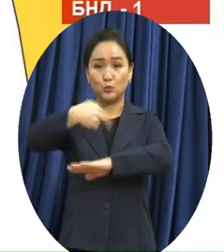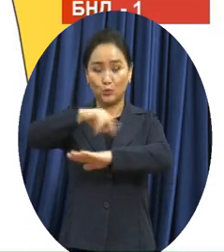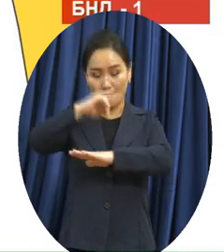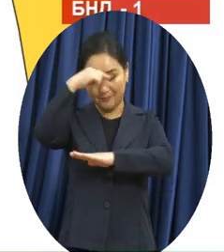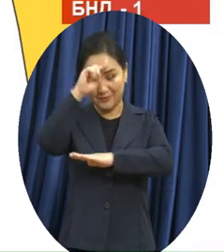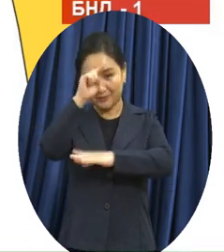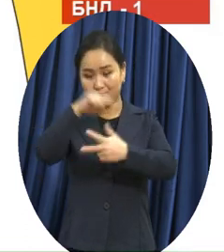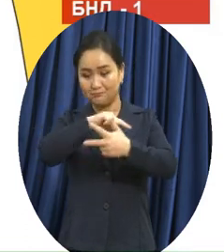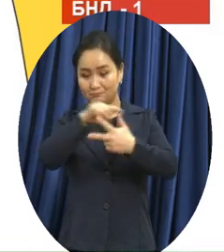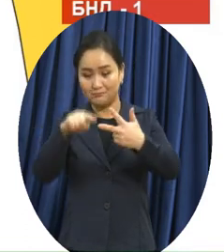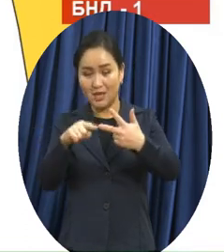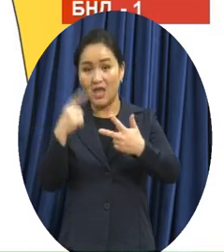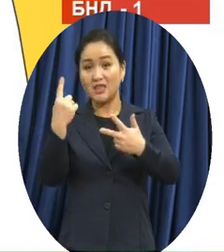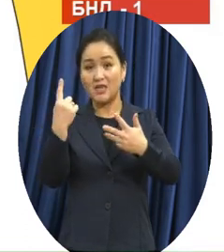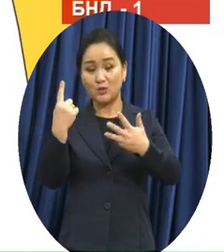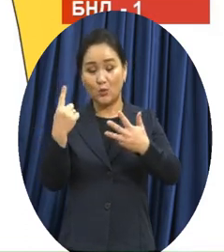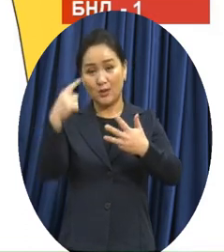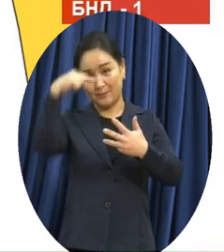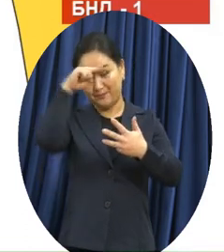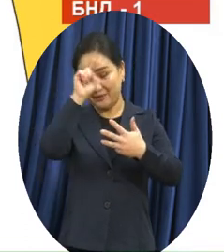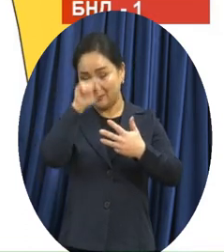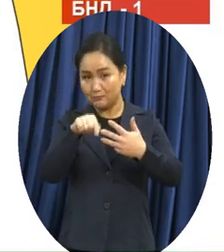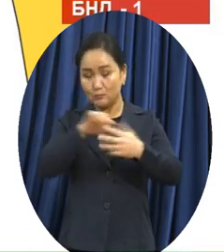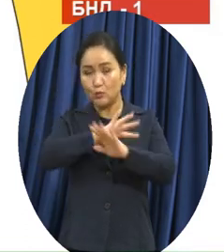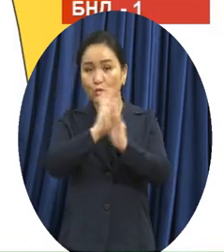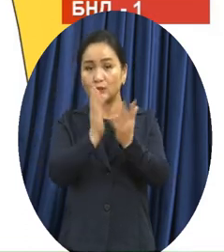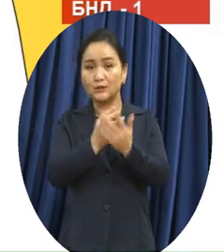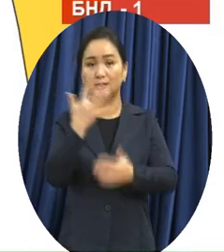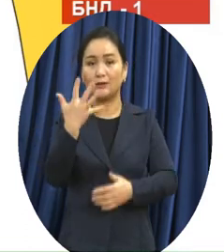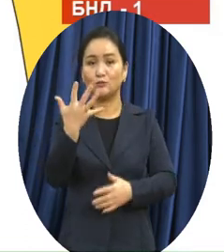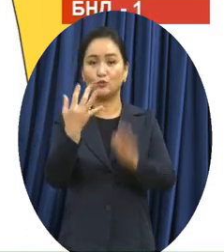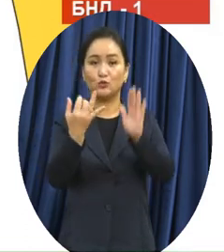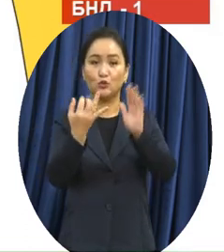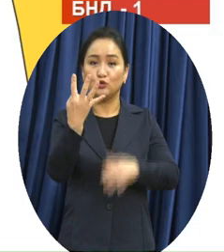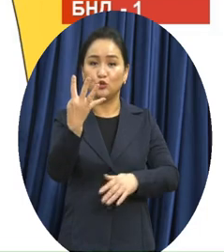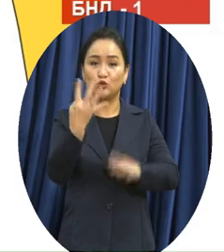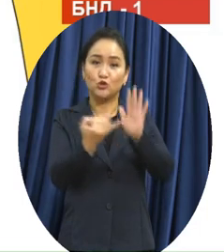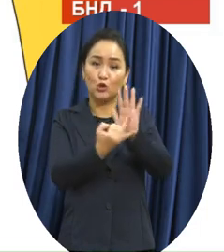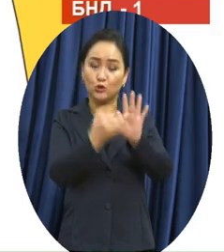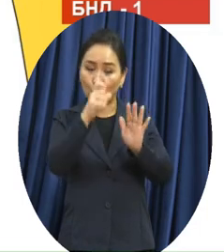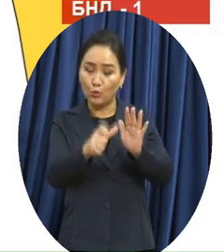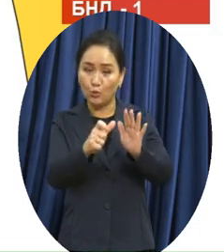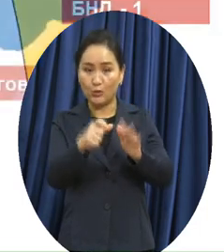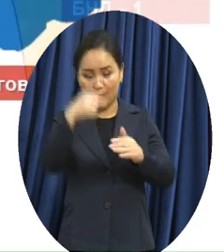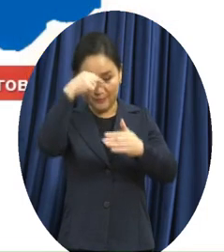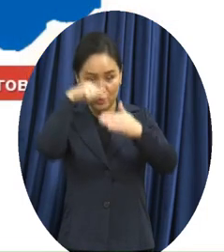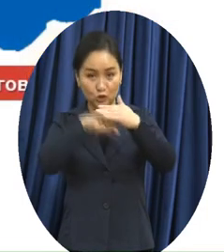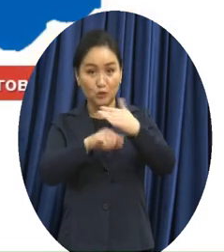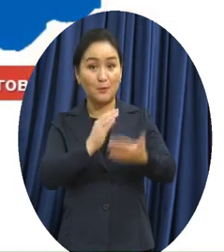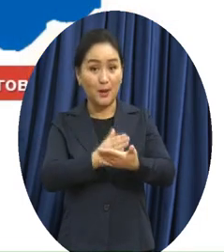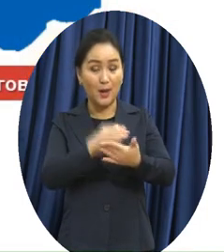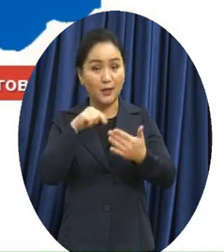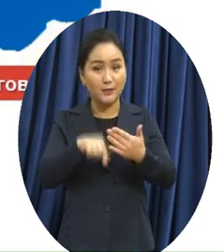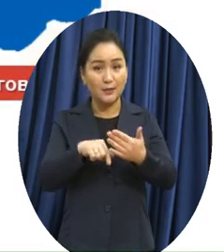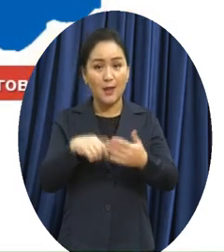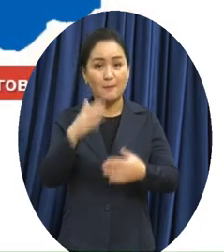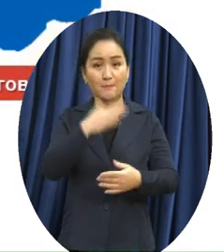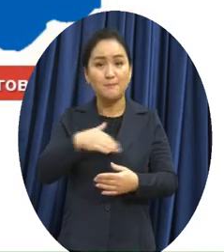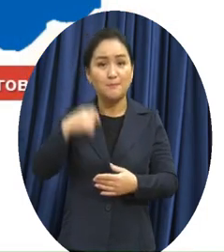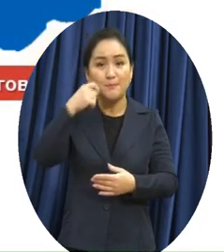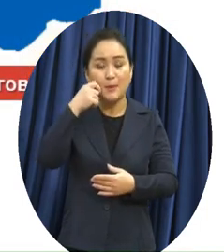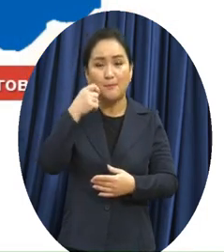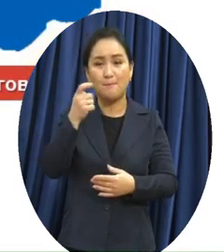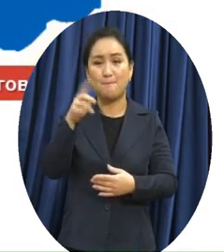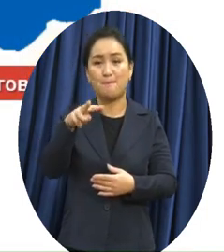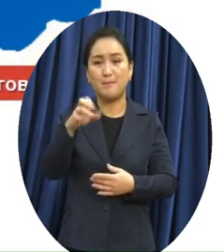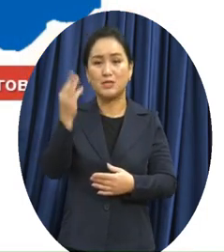эмнэлэг, улсын 1-р төв эмнэлэгт нийтдээ 547 батлагдсан тохиолдол дэмжлэгдэж байна. За үүнээс биеийн байдал маш